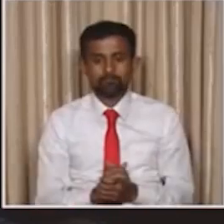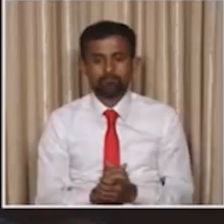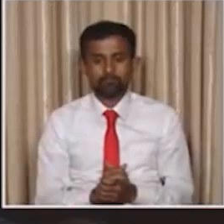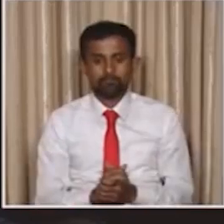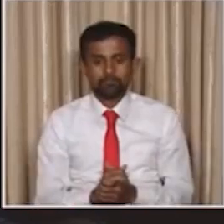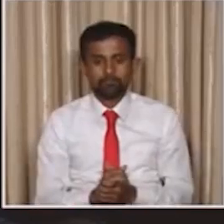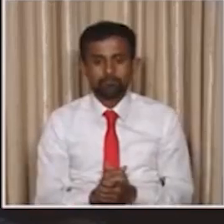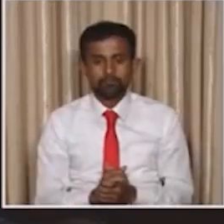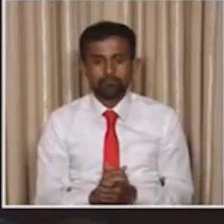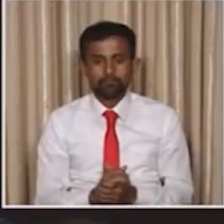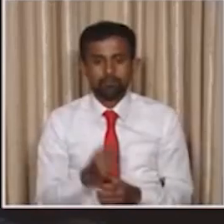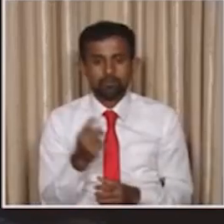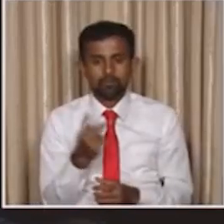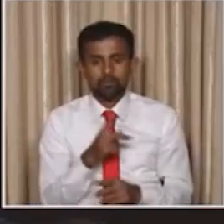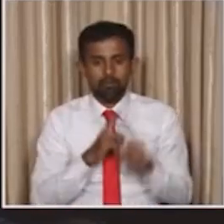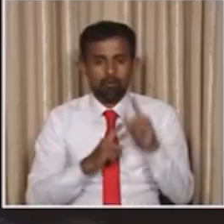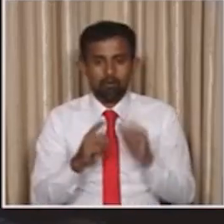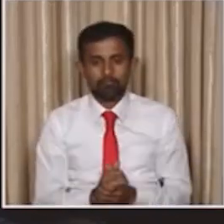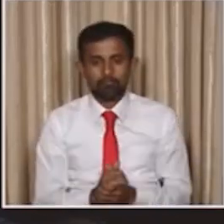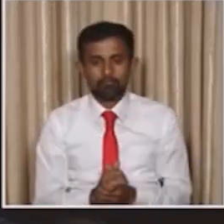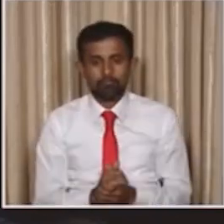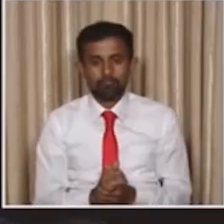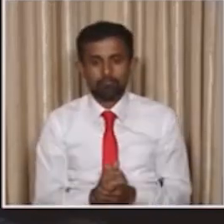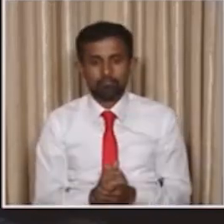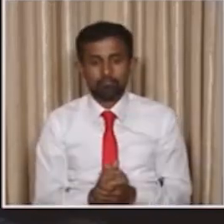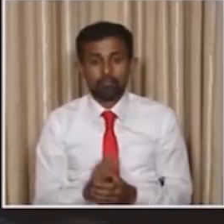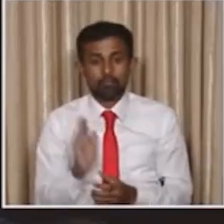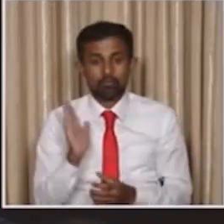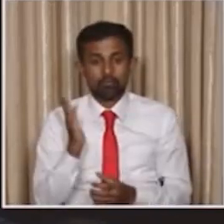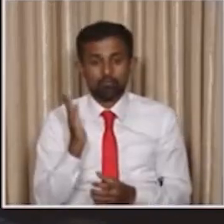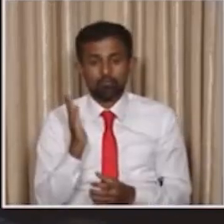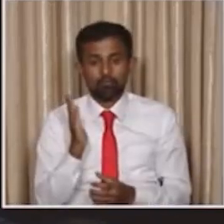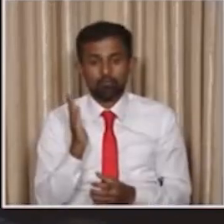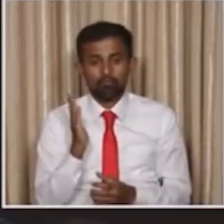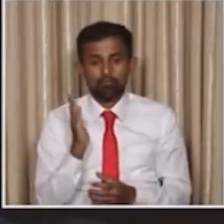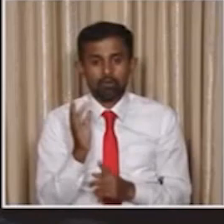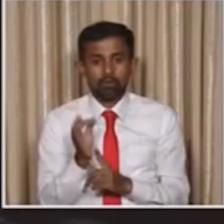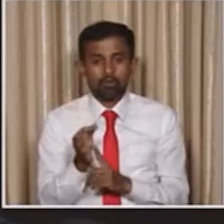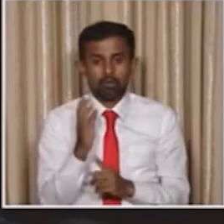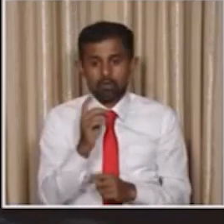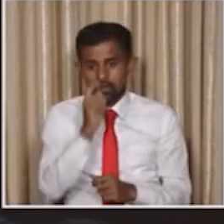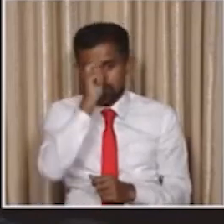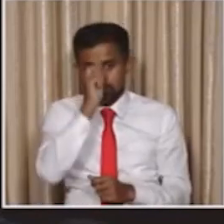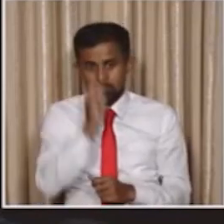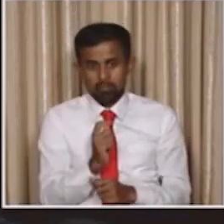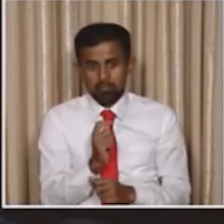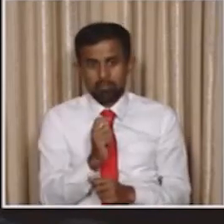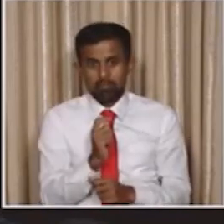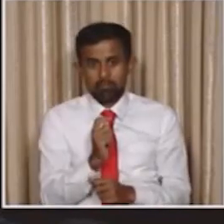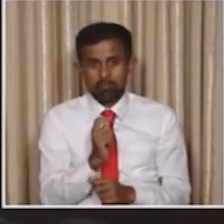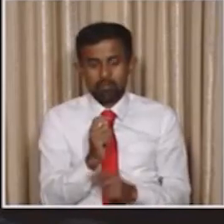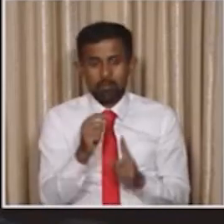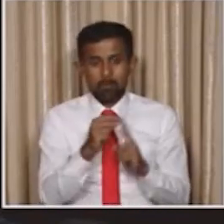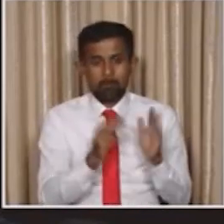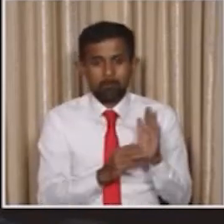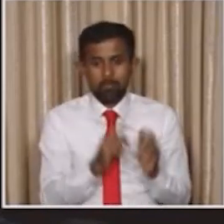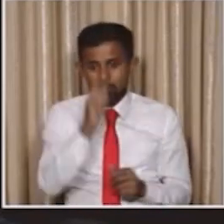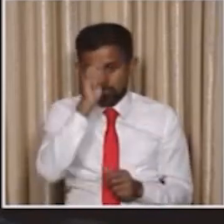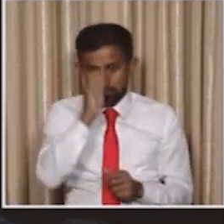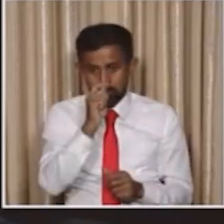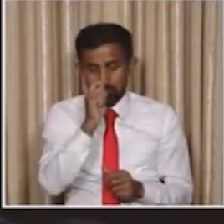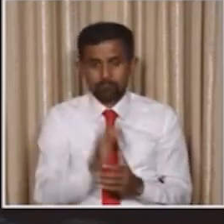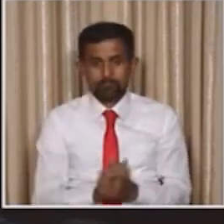Garu niyojya kathanayaka thumani visheshayen janadhipathithuma agamathithuma e